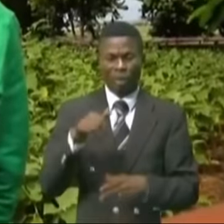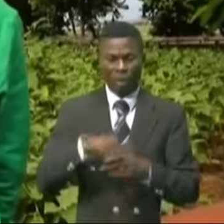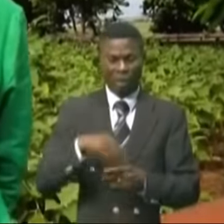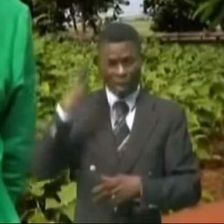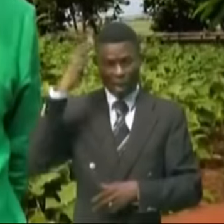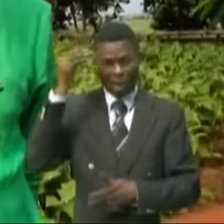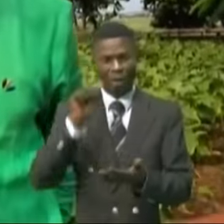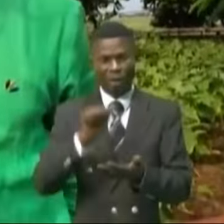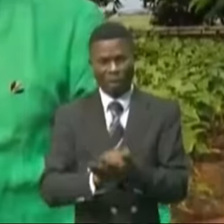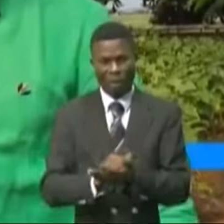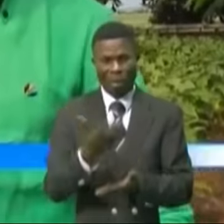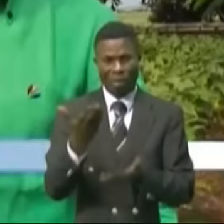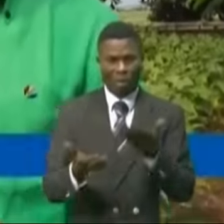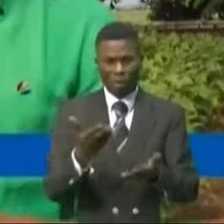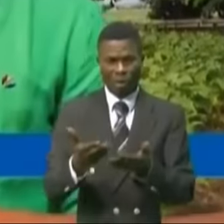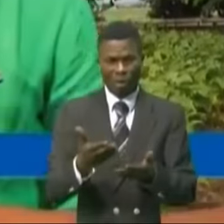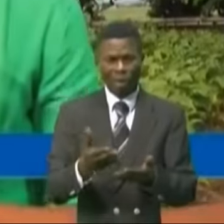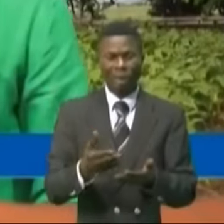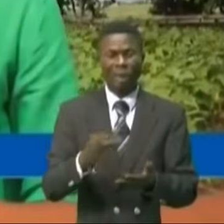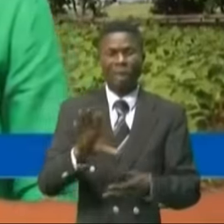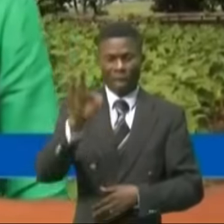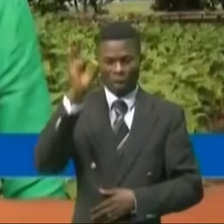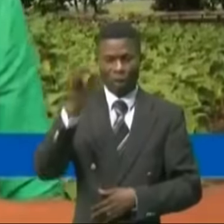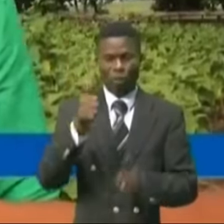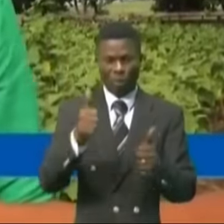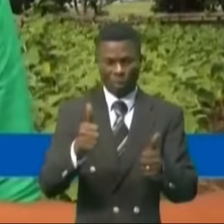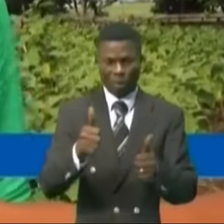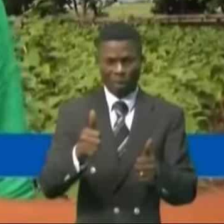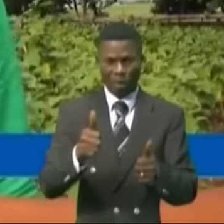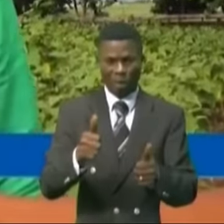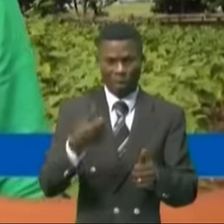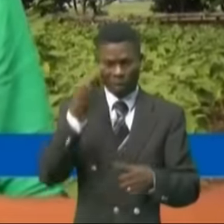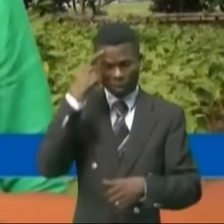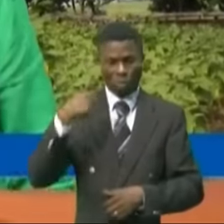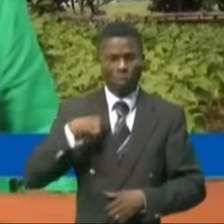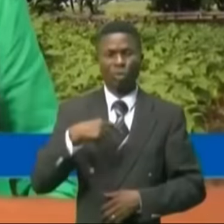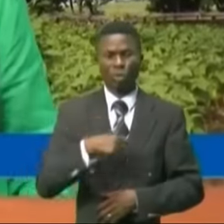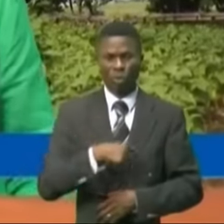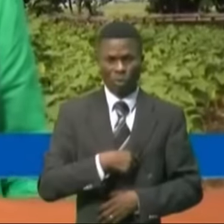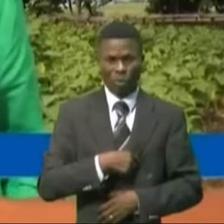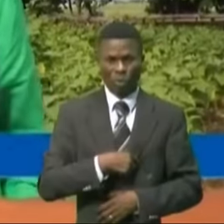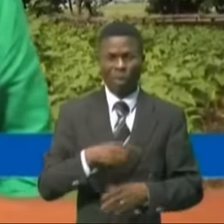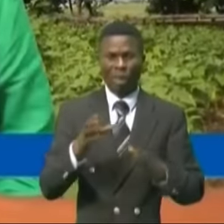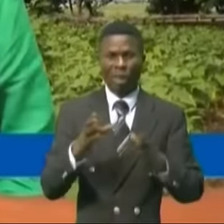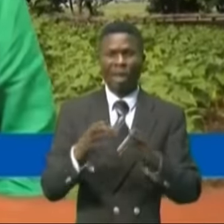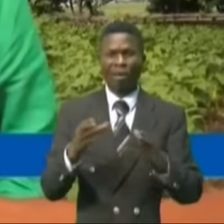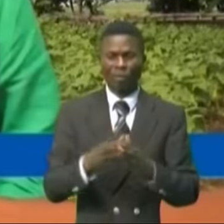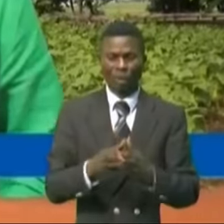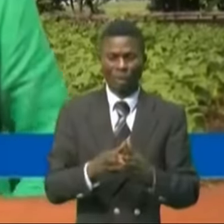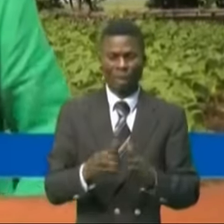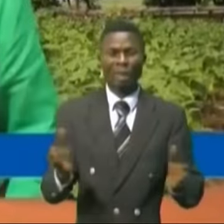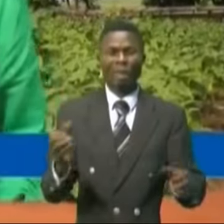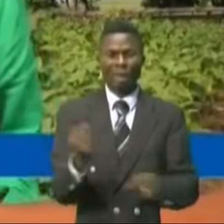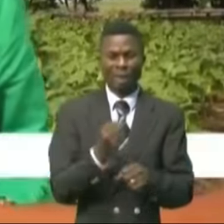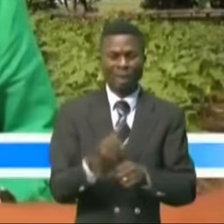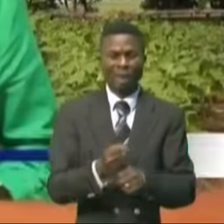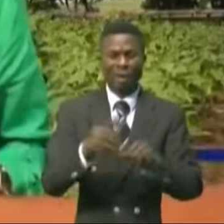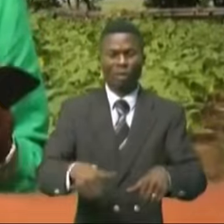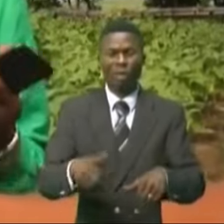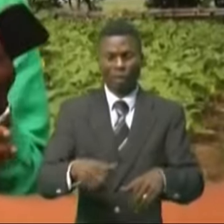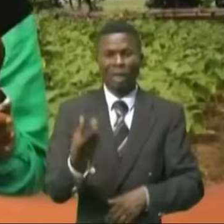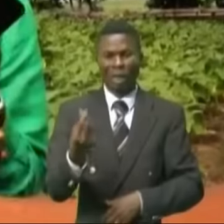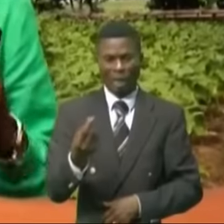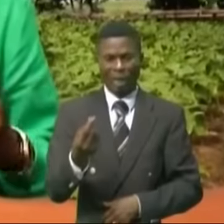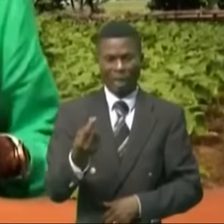je trouve que le résultat est bon. C'est seulement de donner un coup de poing avec les intrants agricoles, les moyens,